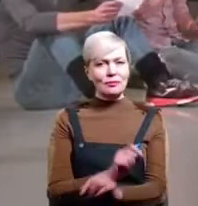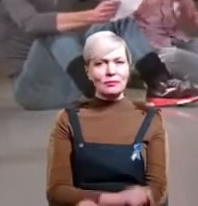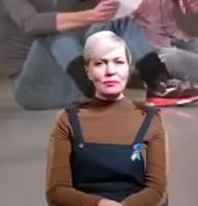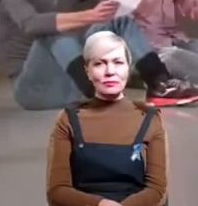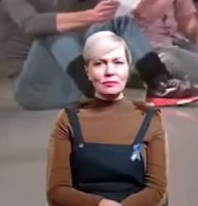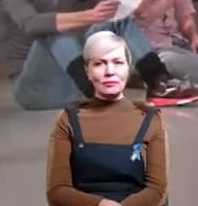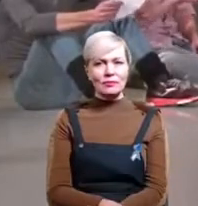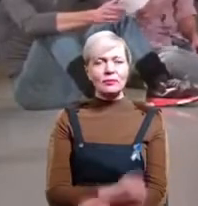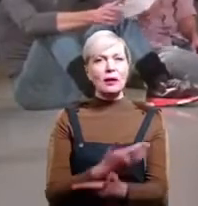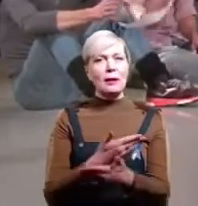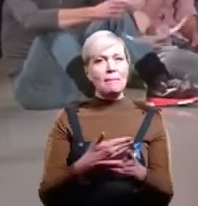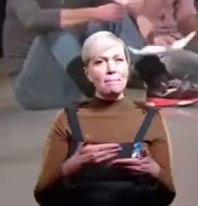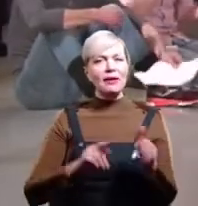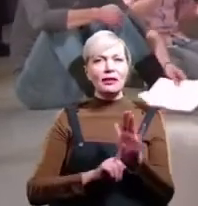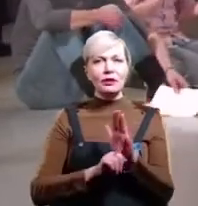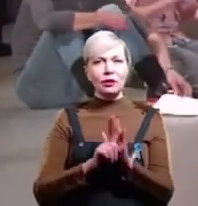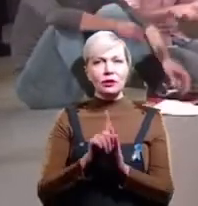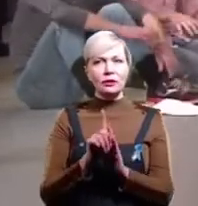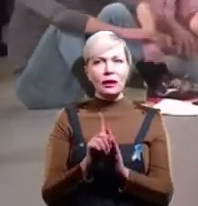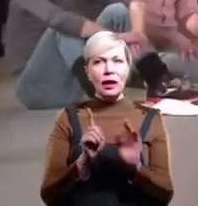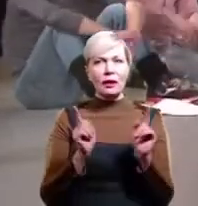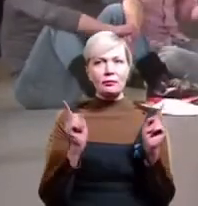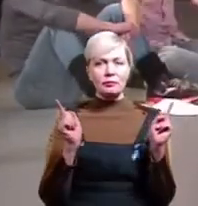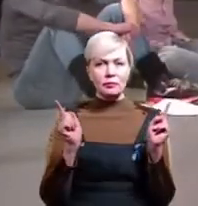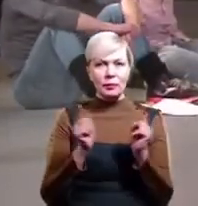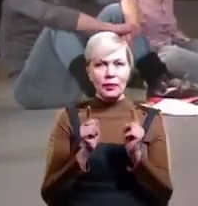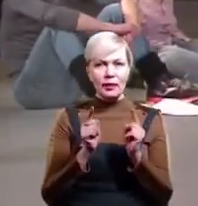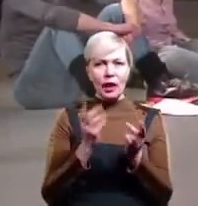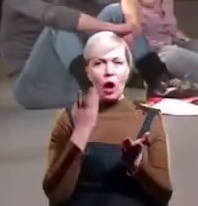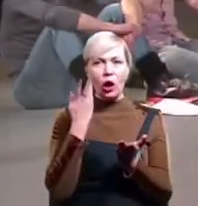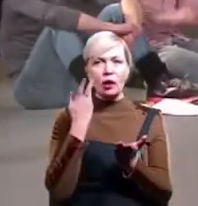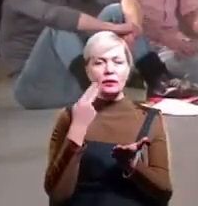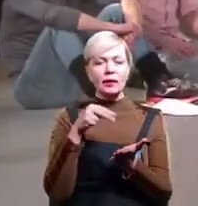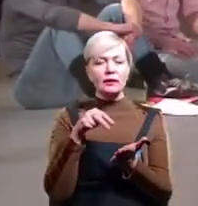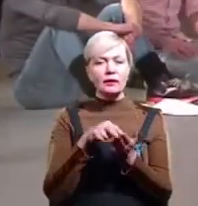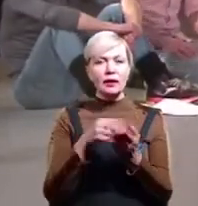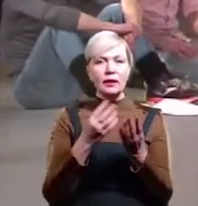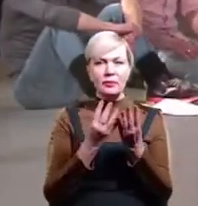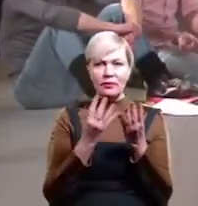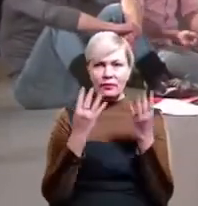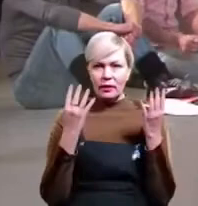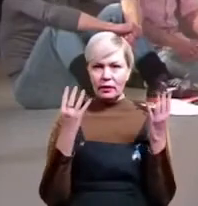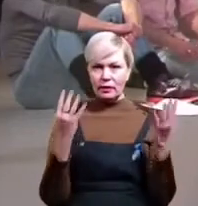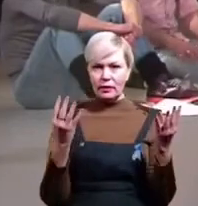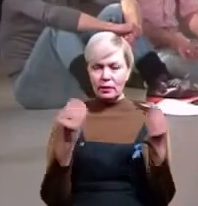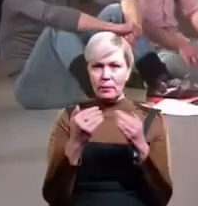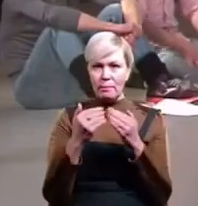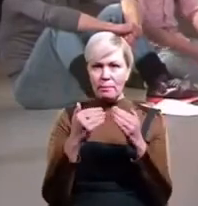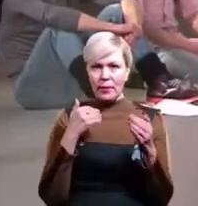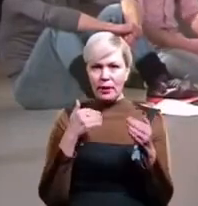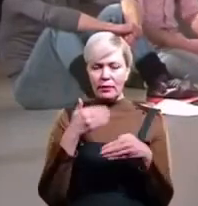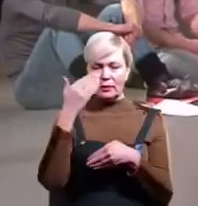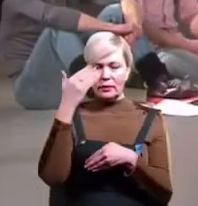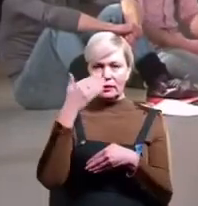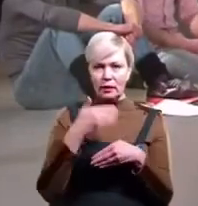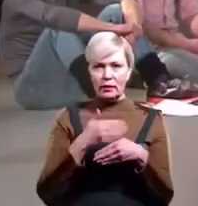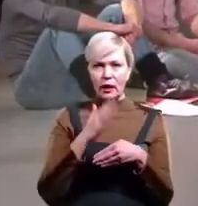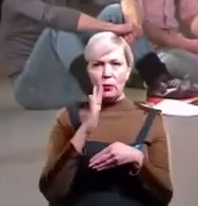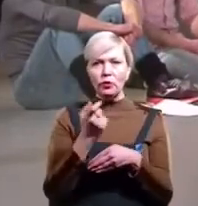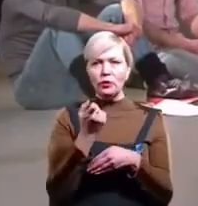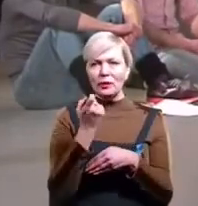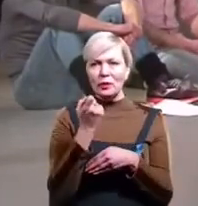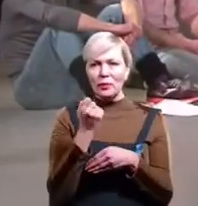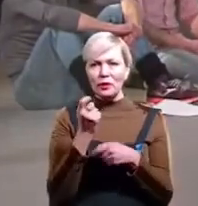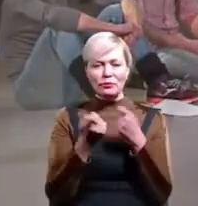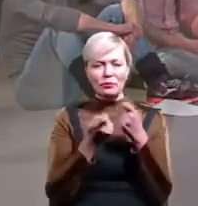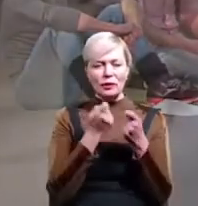Мы начинаем с момента, когда мы стоим в линии перед задником. Да? Будет небольшой нюанс, мы будем чуть